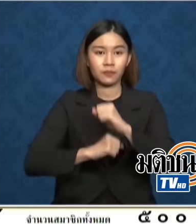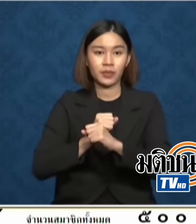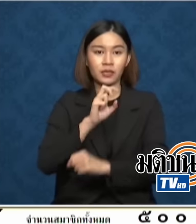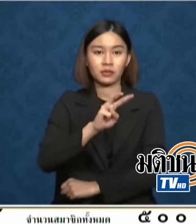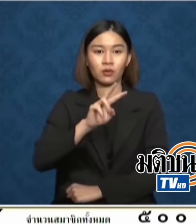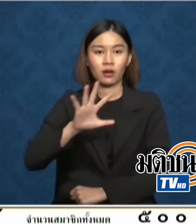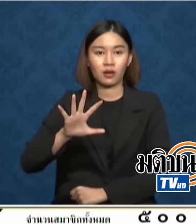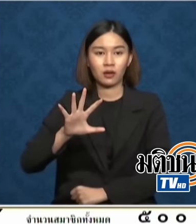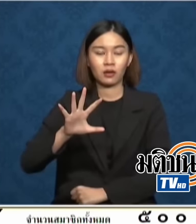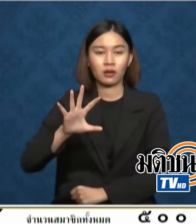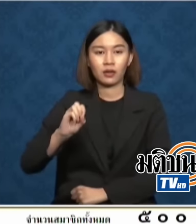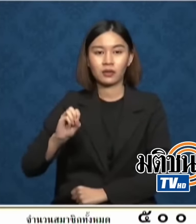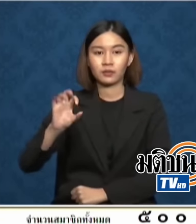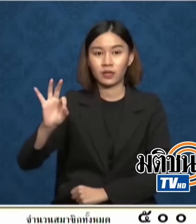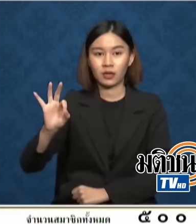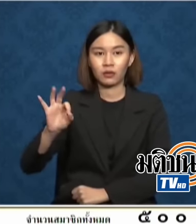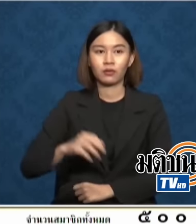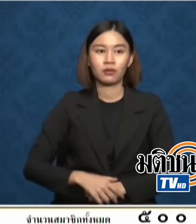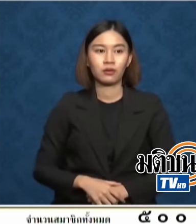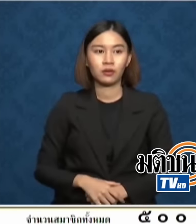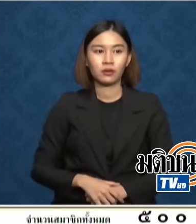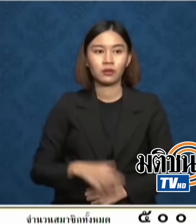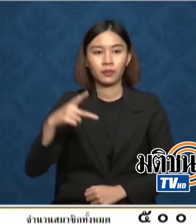พุทธศักราช2559พ.ศ.